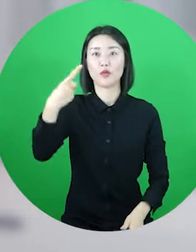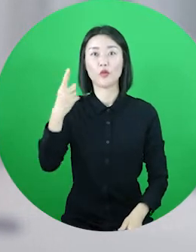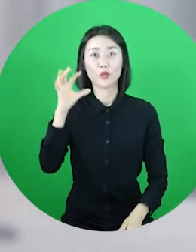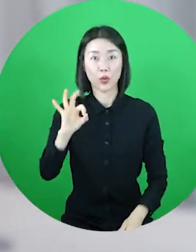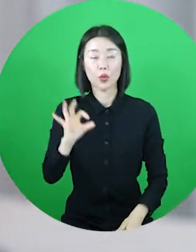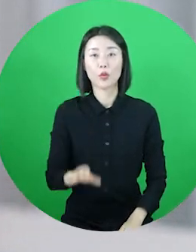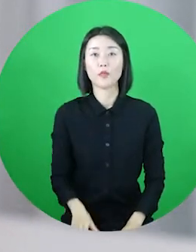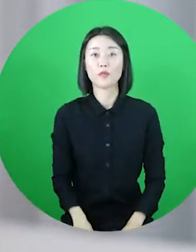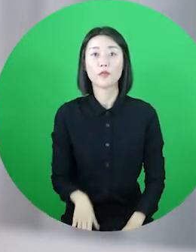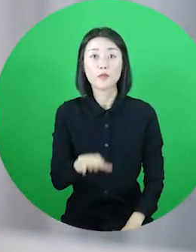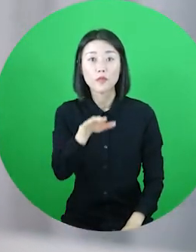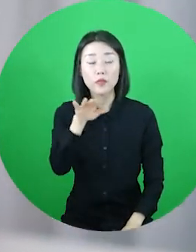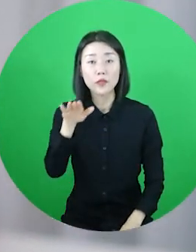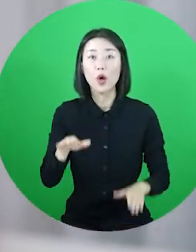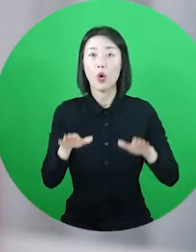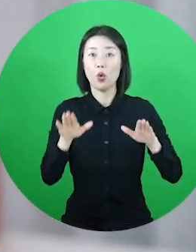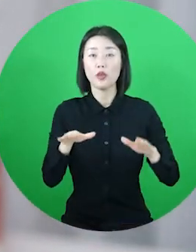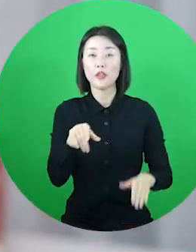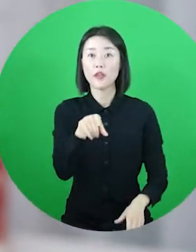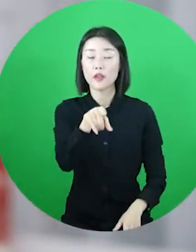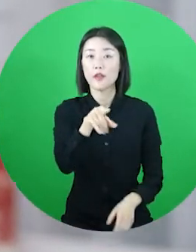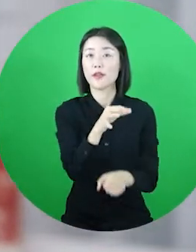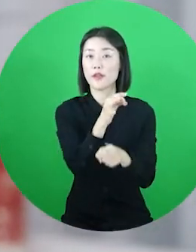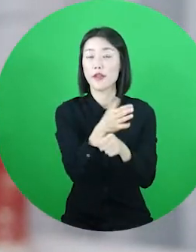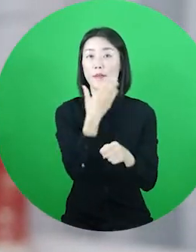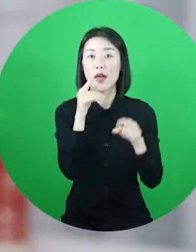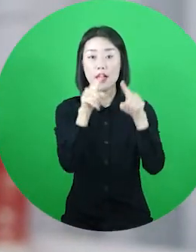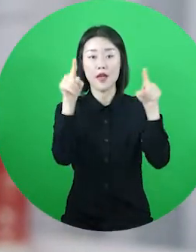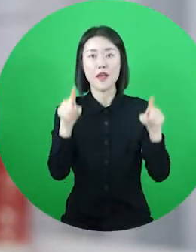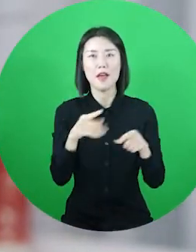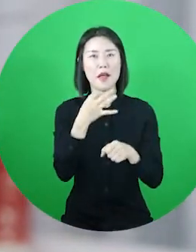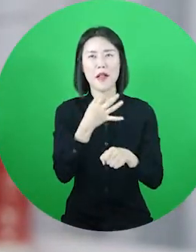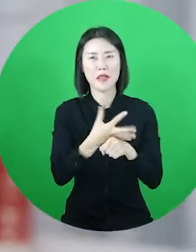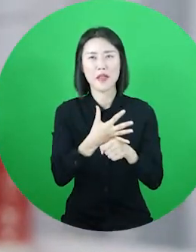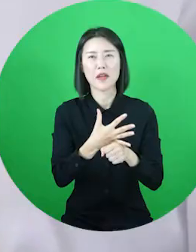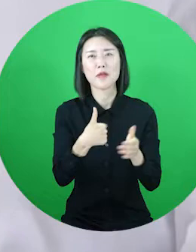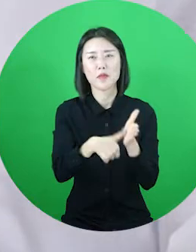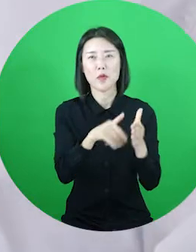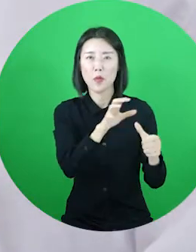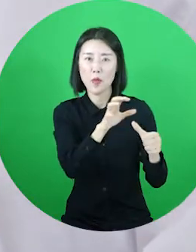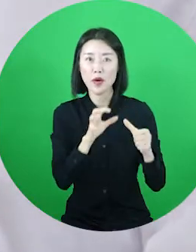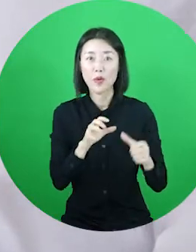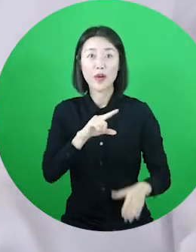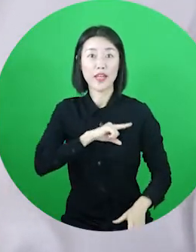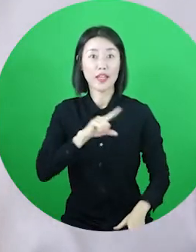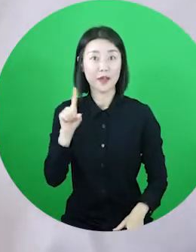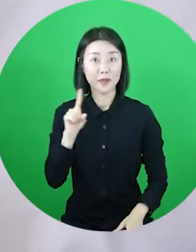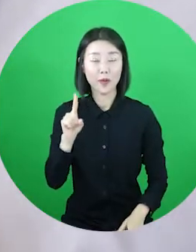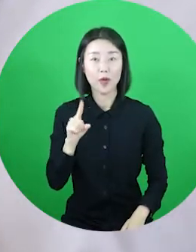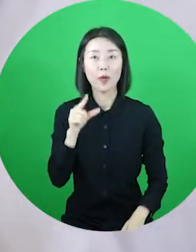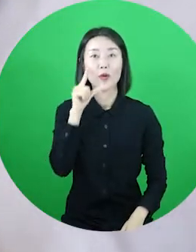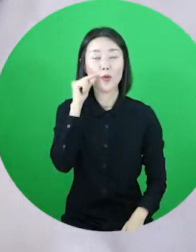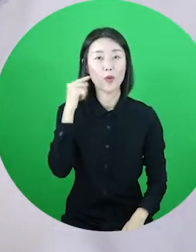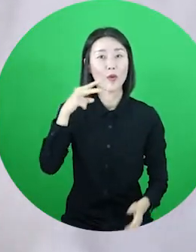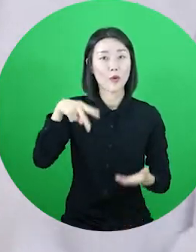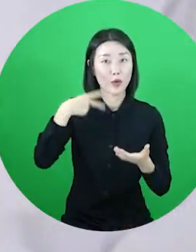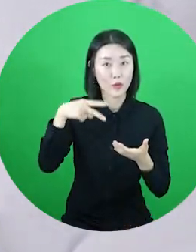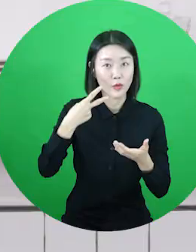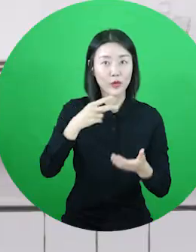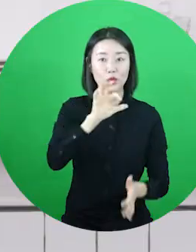그런데 오늘은 이렇게 간단하게 준비되어 있는 재료를 사용할 거예요. 이름은 우동